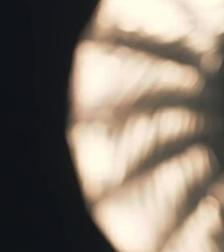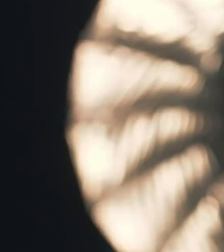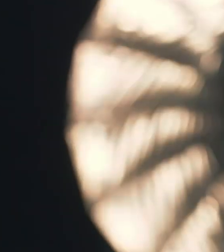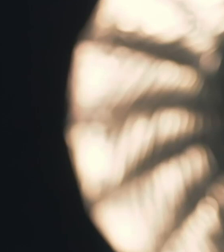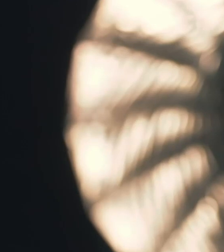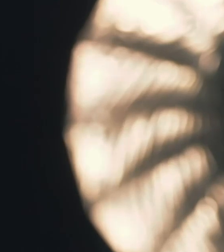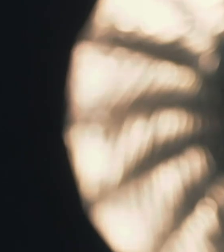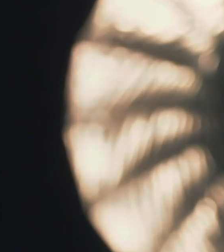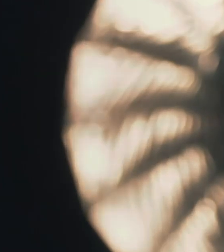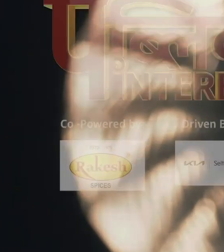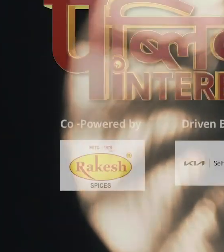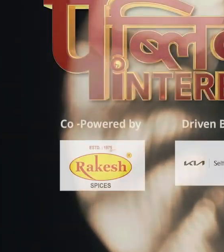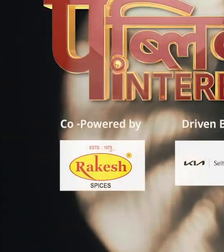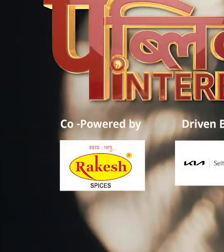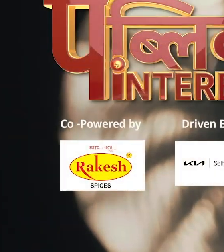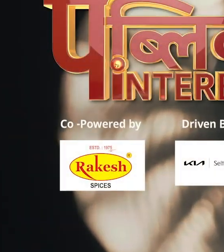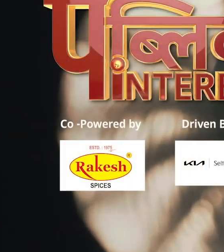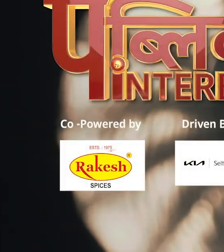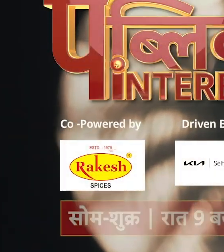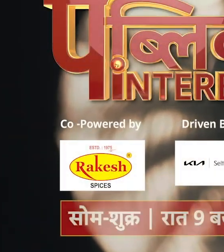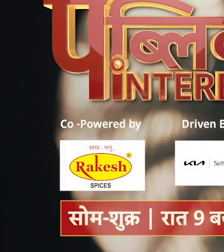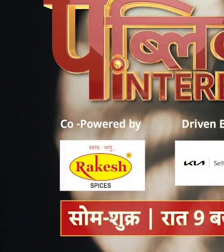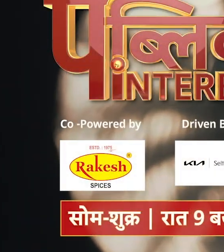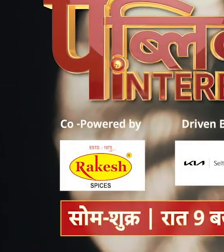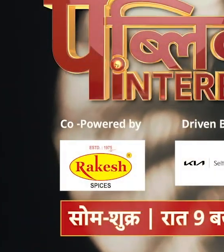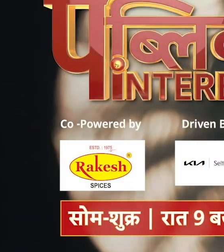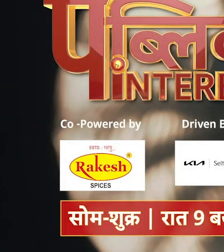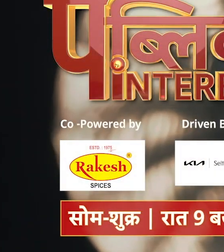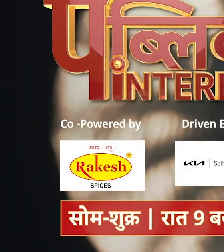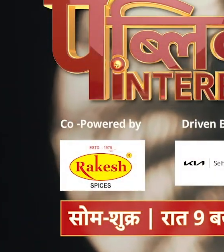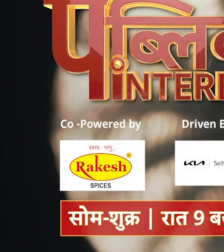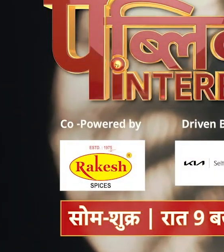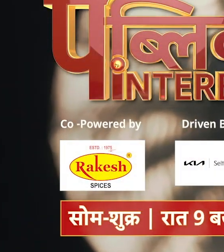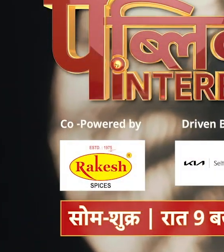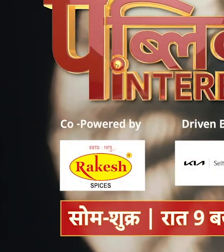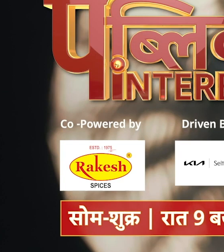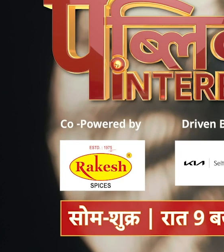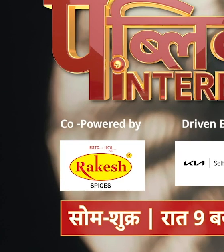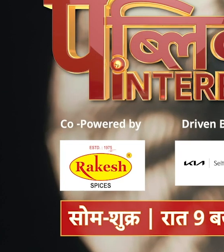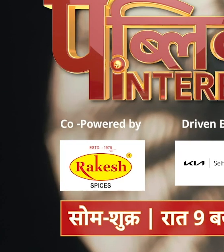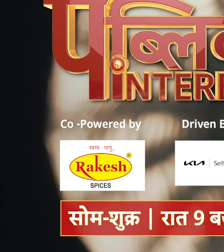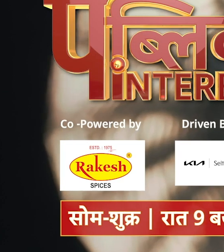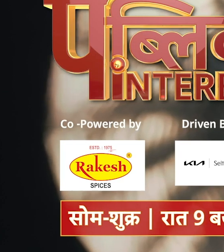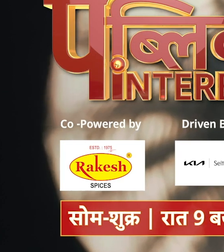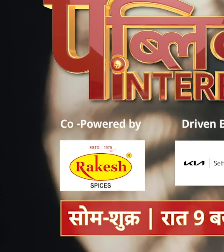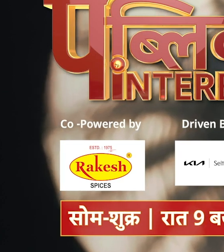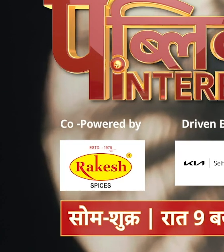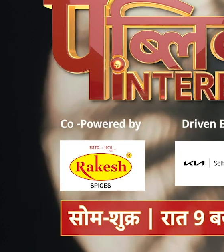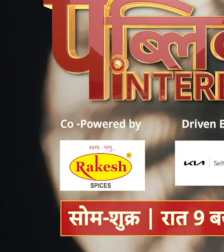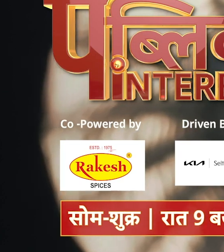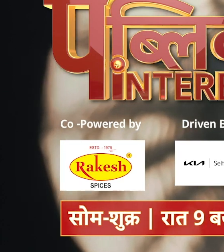जगविंदर पटियाल के साथ देखिए पब्लिक इंटरेस्ट सोमवार से शुक्रवार रात 9 बजे सिर्फ ABP न्यूज